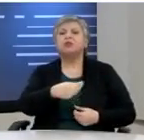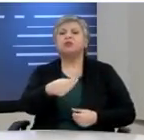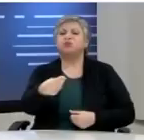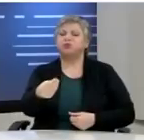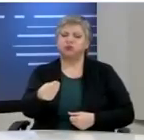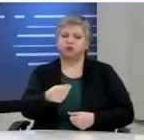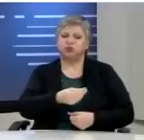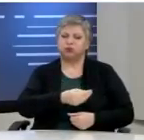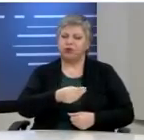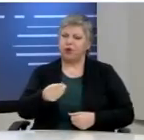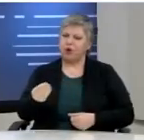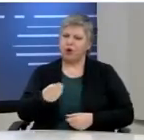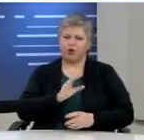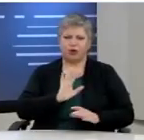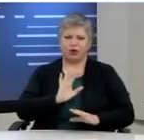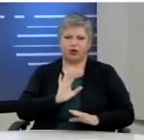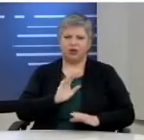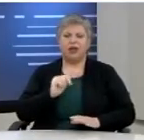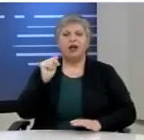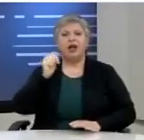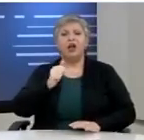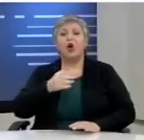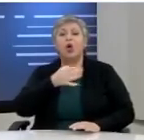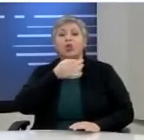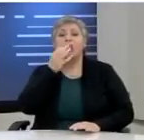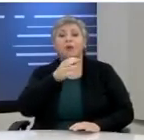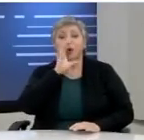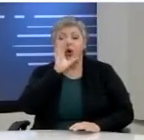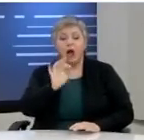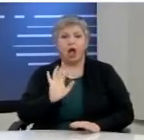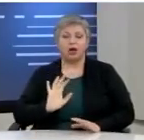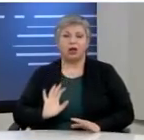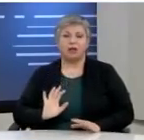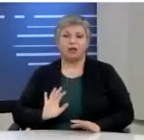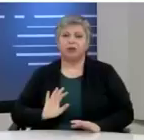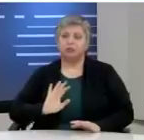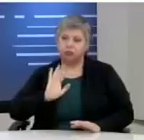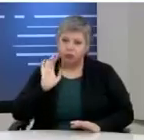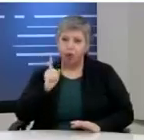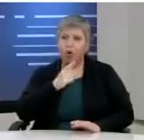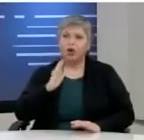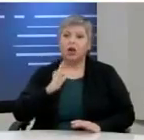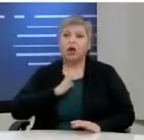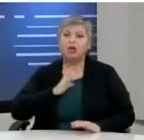Μητσοτάκη, αλλά θα πω την αλήθεια σήμερα εδώ, για να γνωρίζει ο ελληνικός λαός, και αν θέλετε διαψεύστε με.